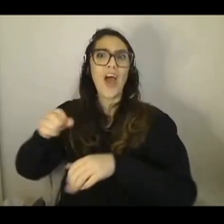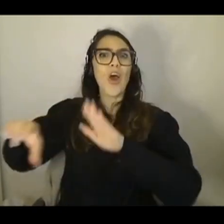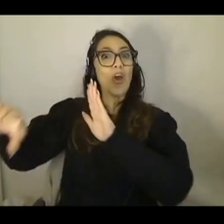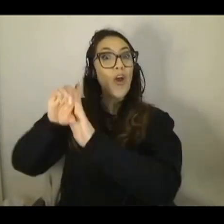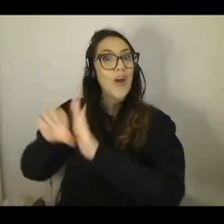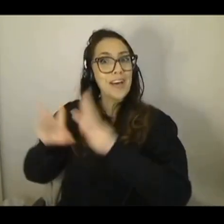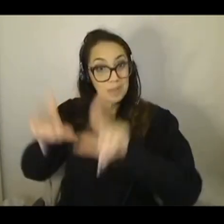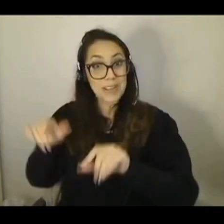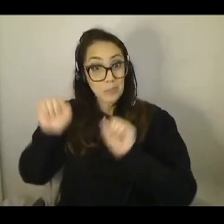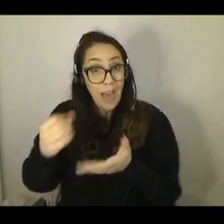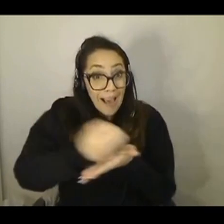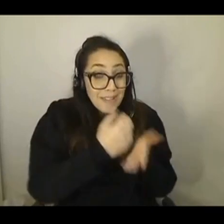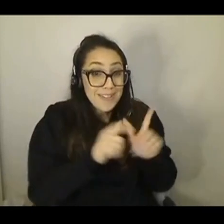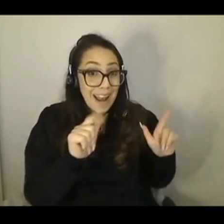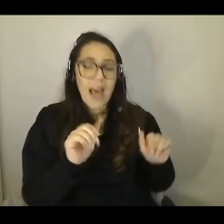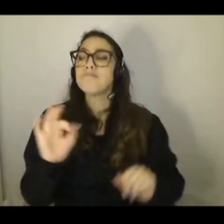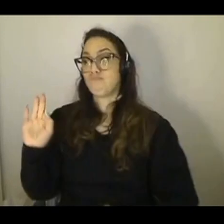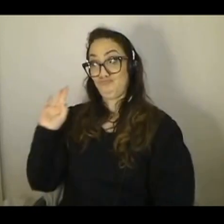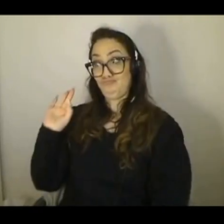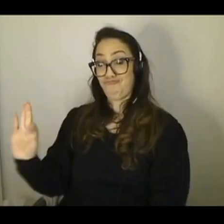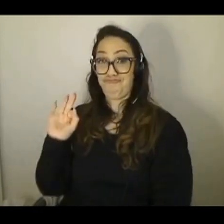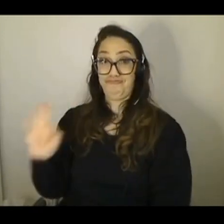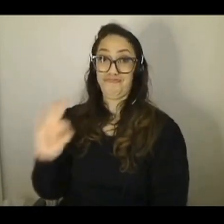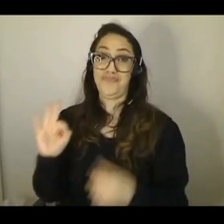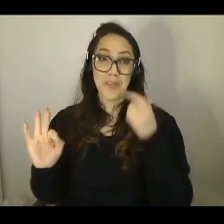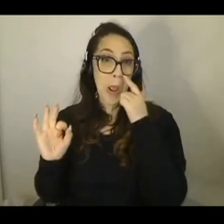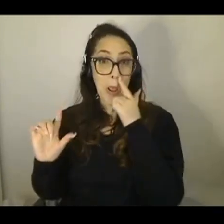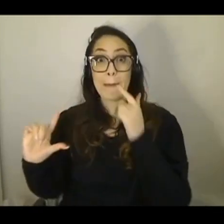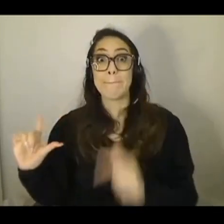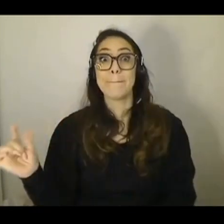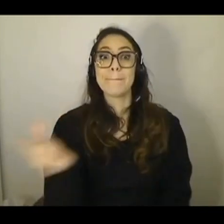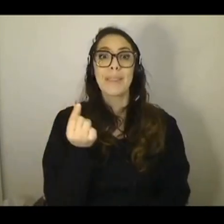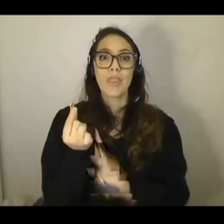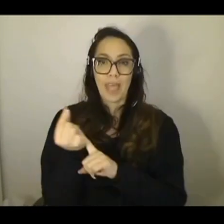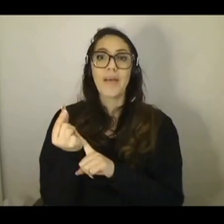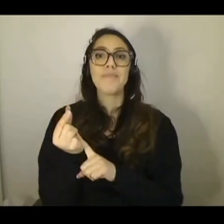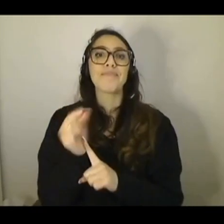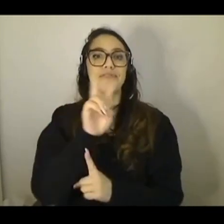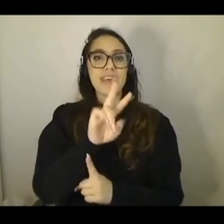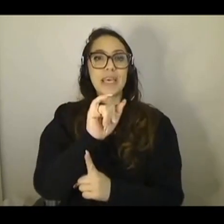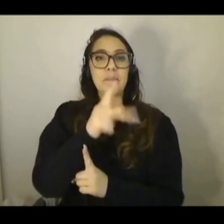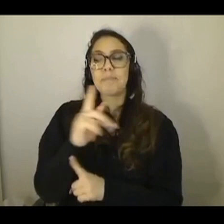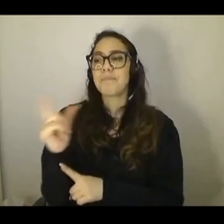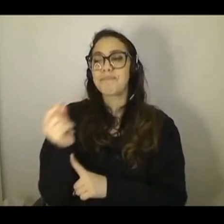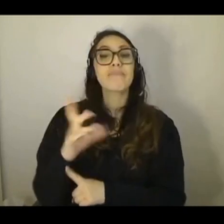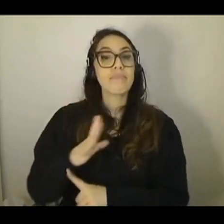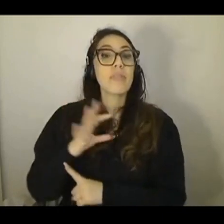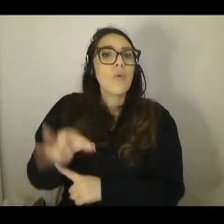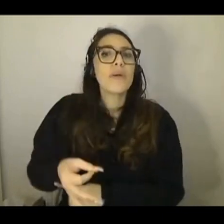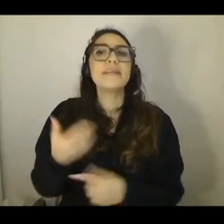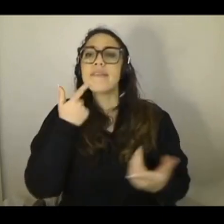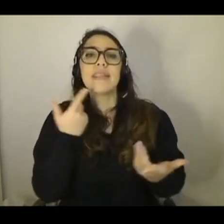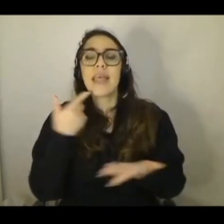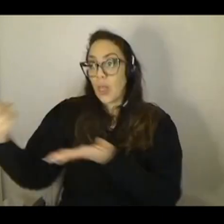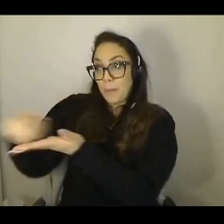toutes les infos? Complètement. Avec Accessible, justement, on a monté un partenariat avec Virée Importante Parking C'est-à-dire qu'on a, on va avoir toute leur base de données,